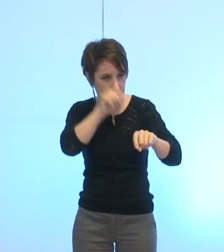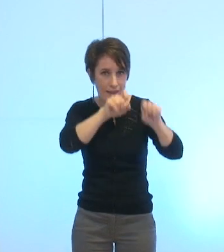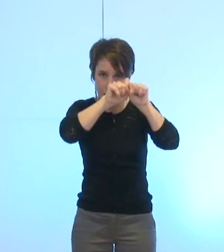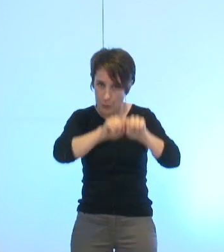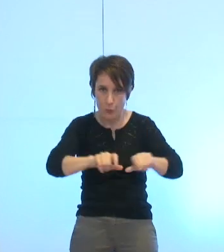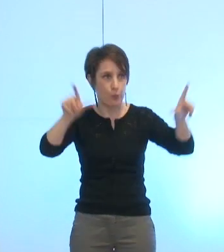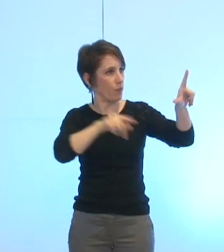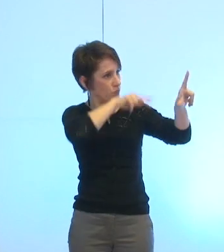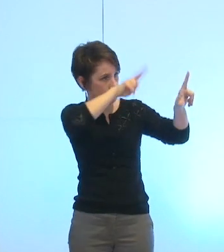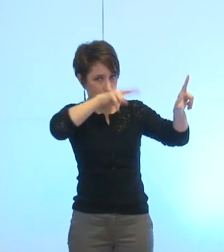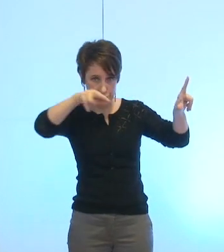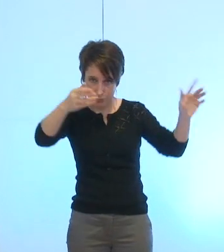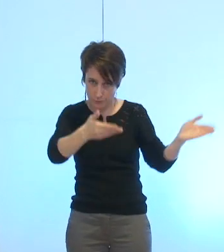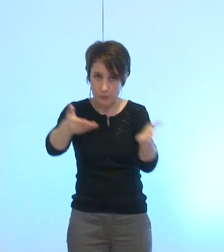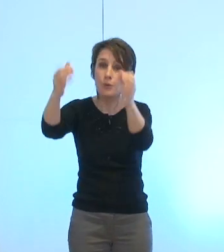ville